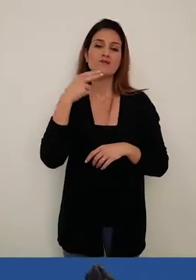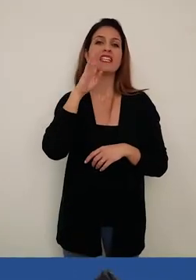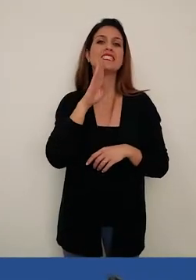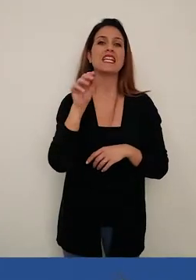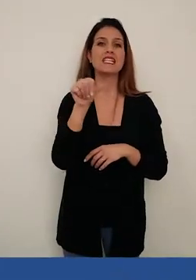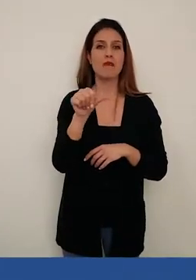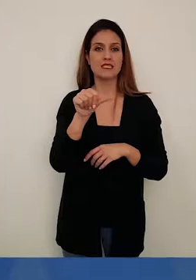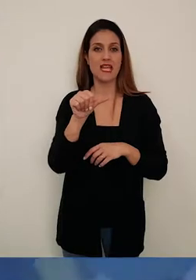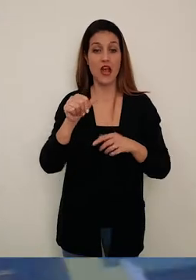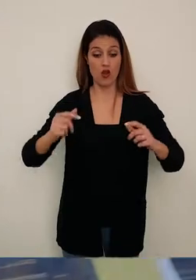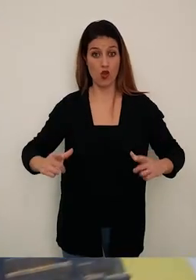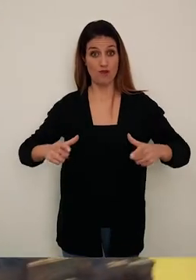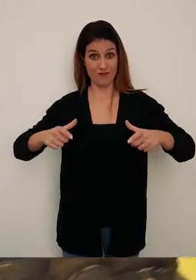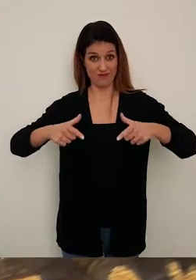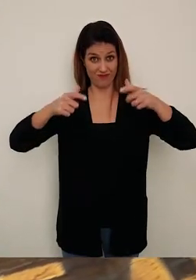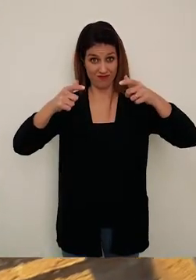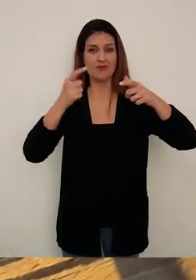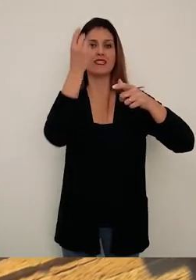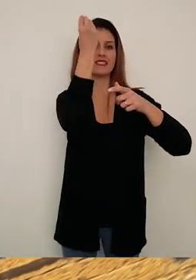di un piedistallo.